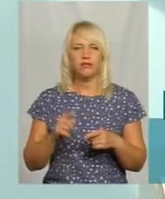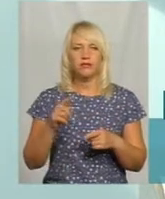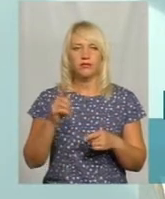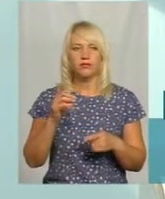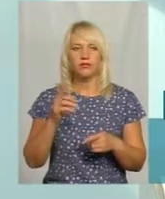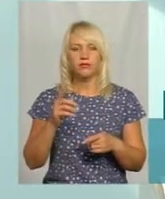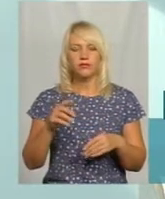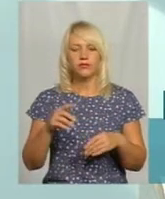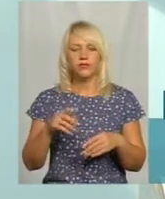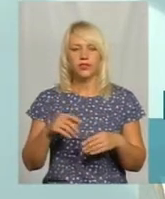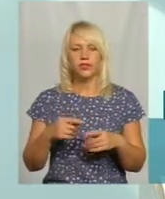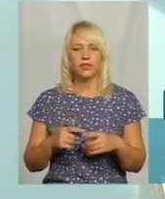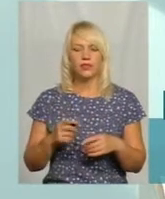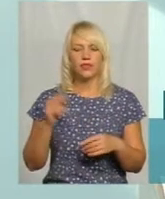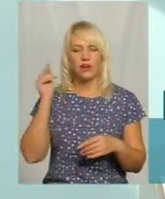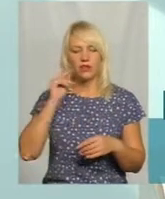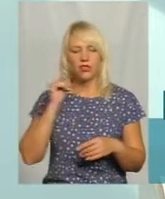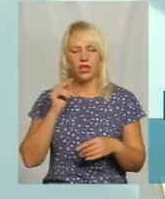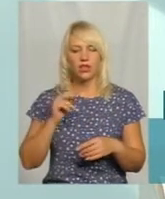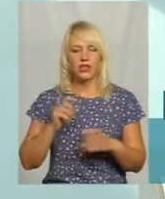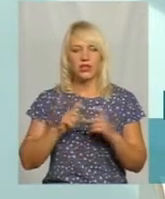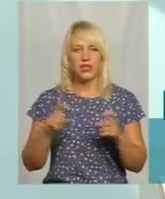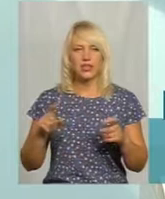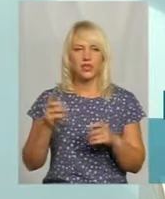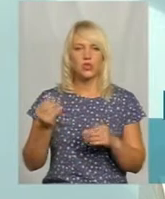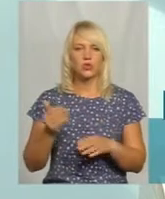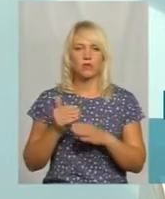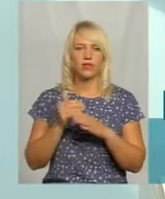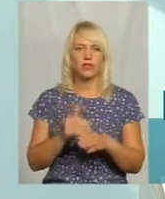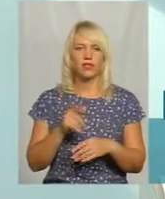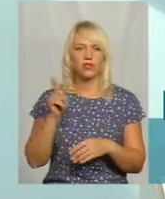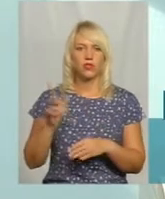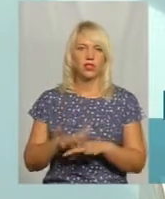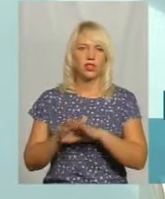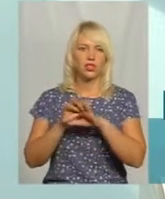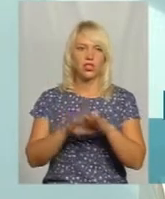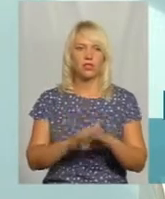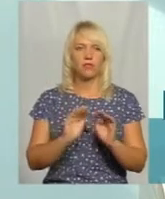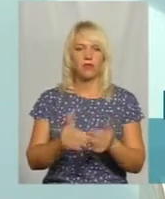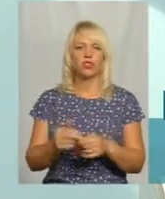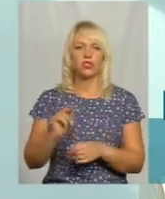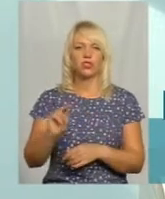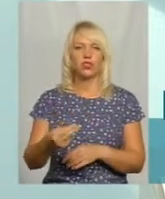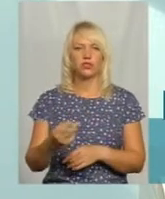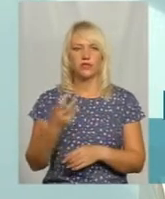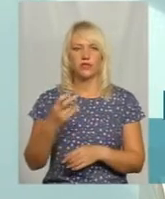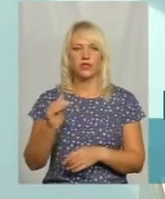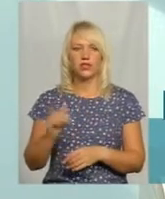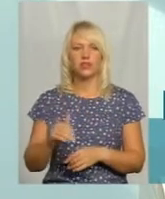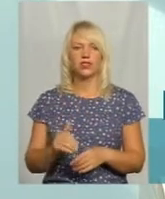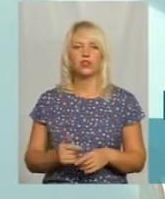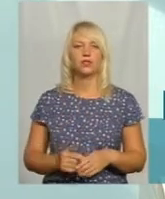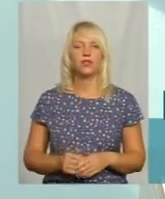своєю кількістю навчальних закладів, і сума субвенцій надійшла туди зараз менше, ніж 200 тисяч.